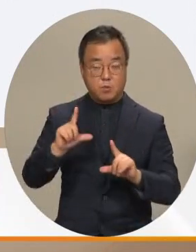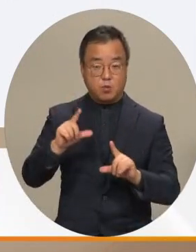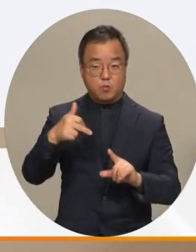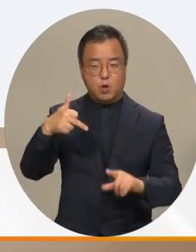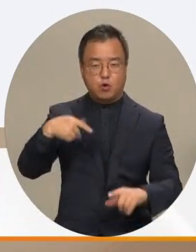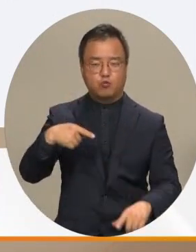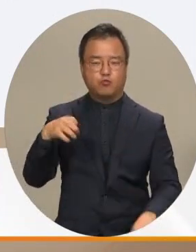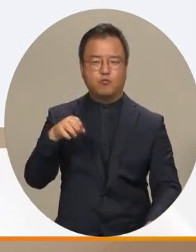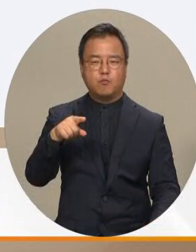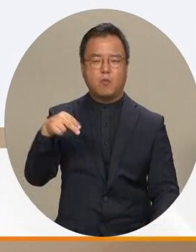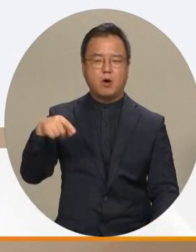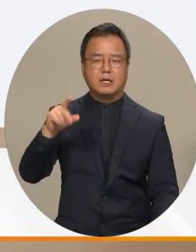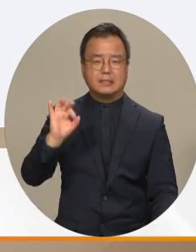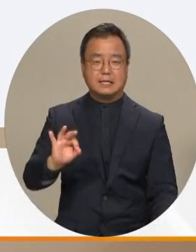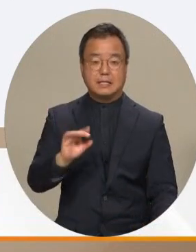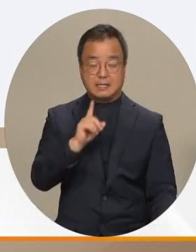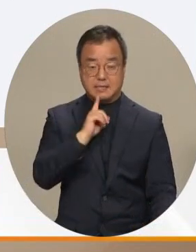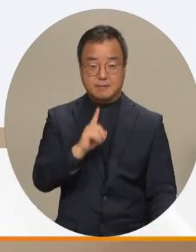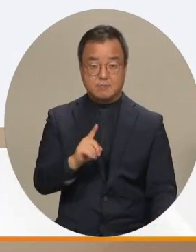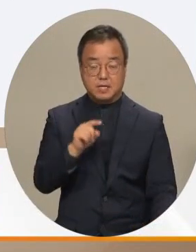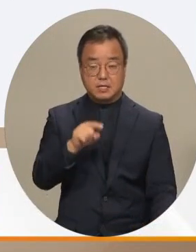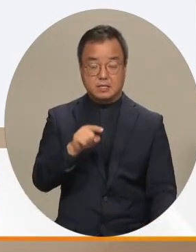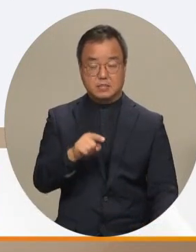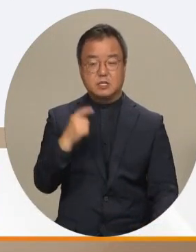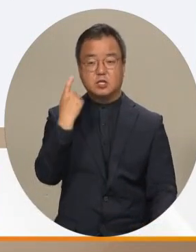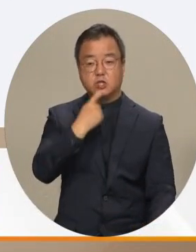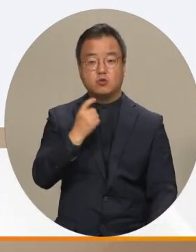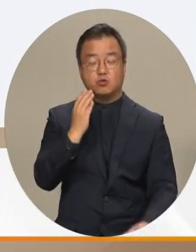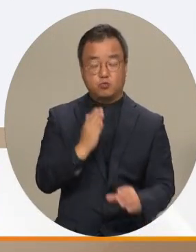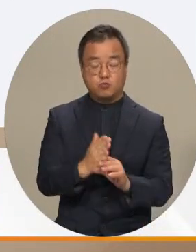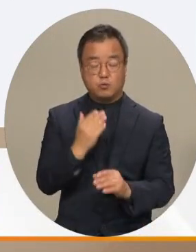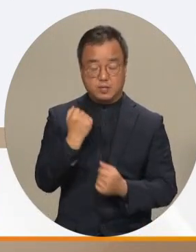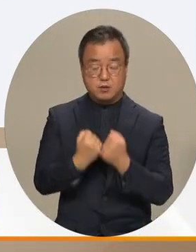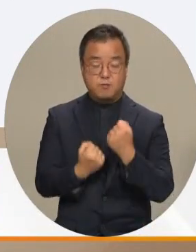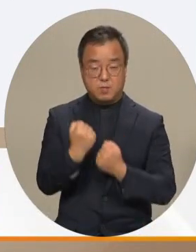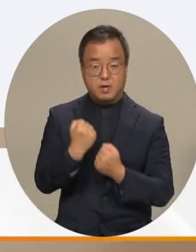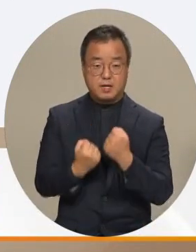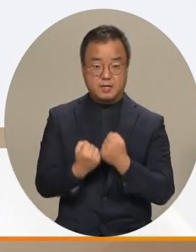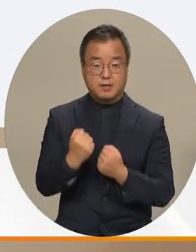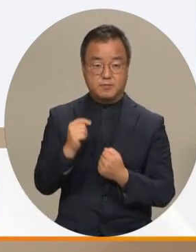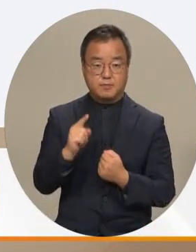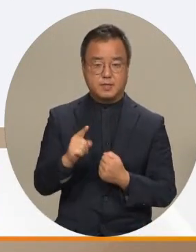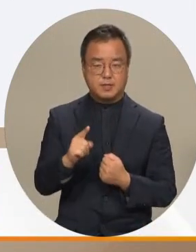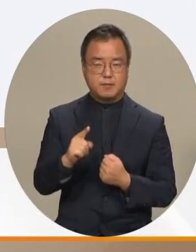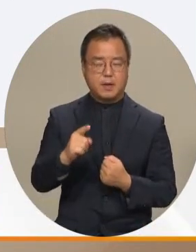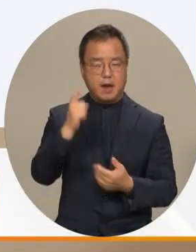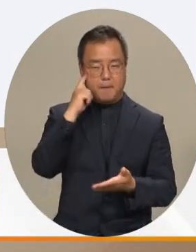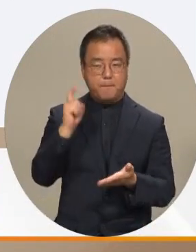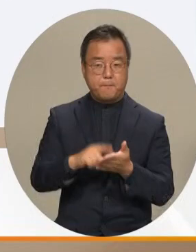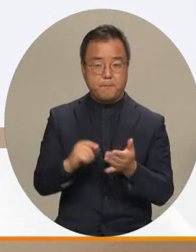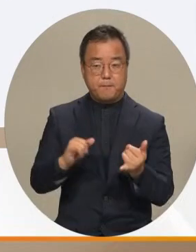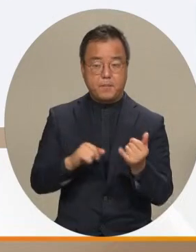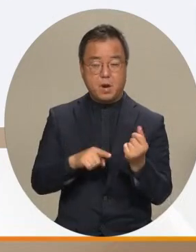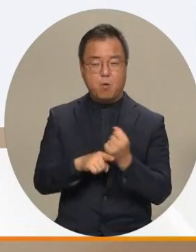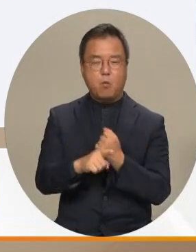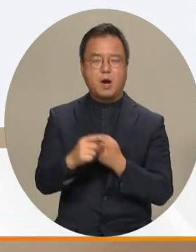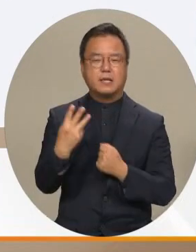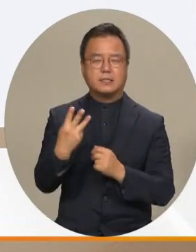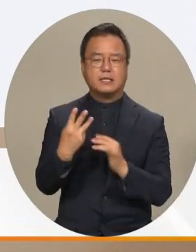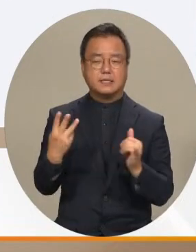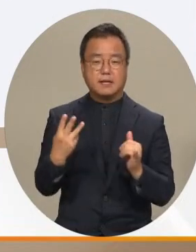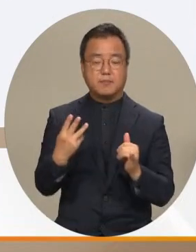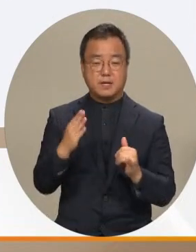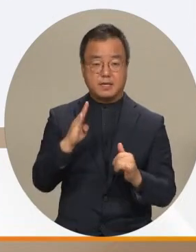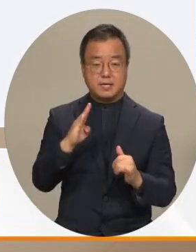바로이 쿠퍼상에 의해서 초전도현상이 일어난다고 설명하는 이론이 바로 이니셜 발견자들의 이름을 따서